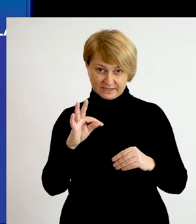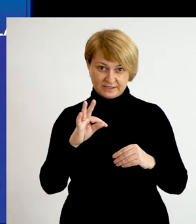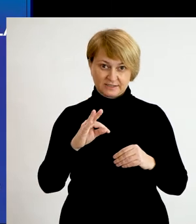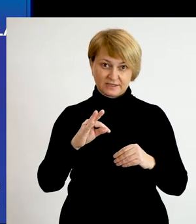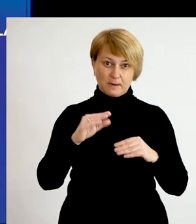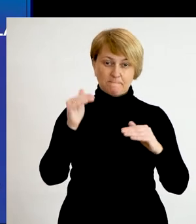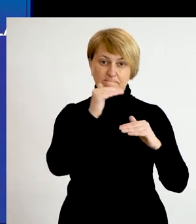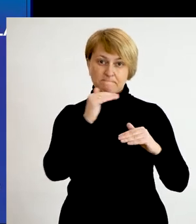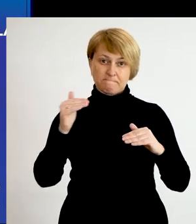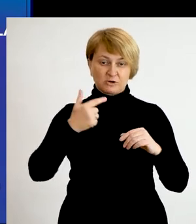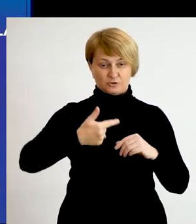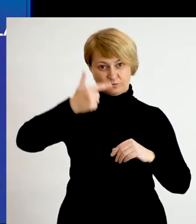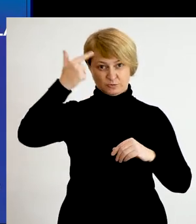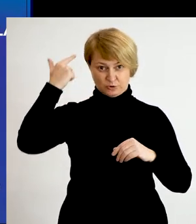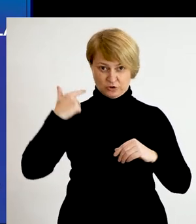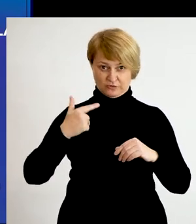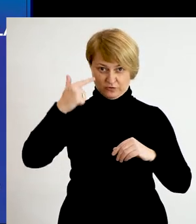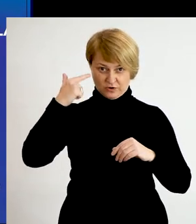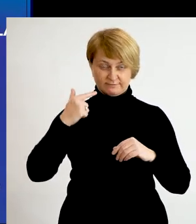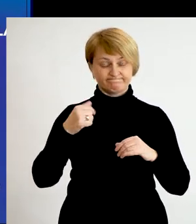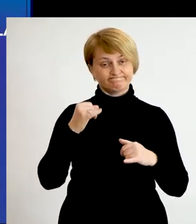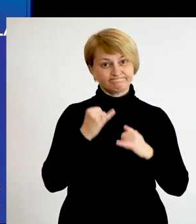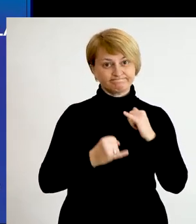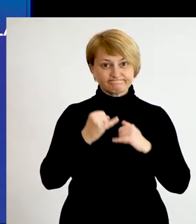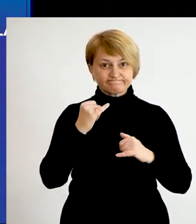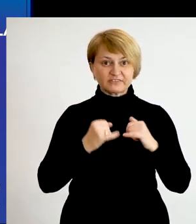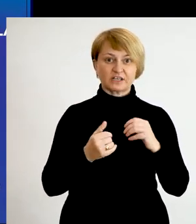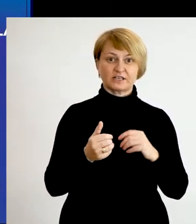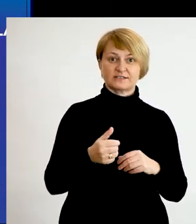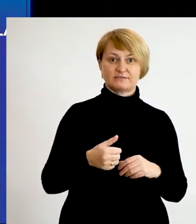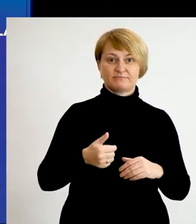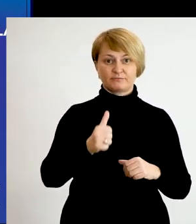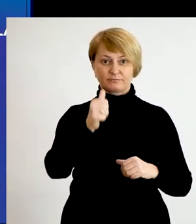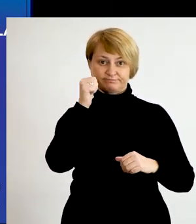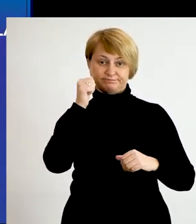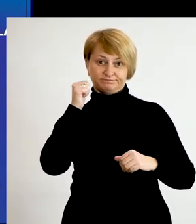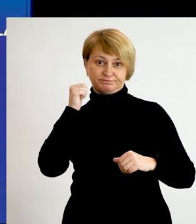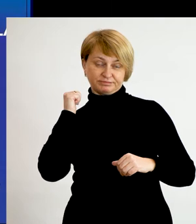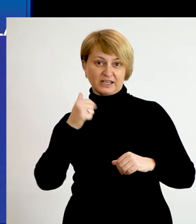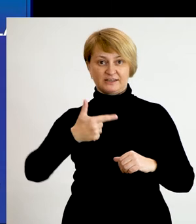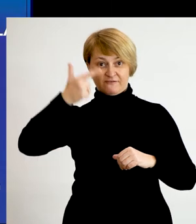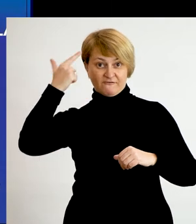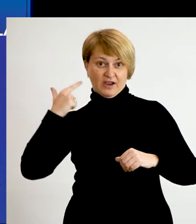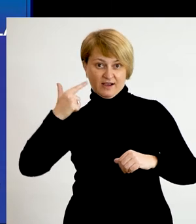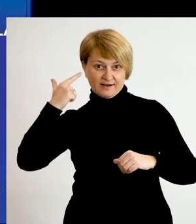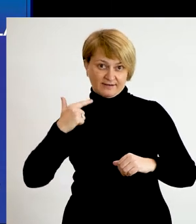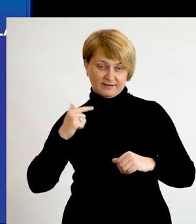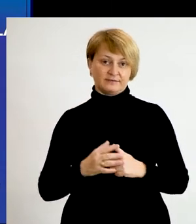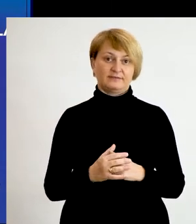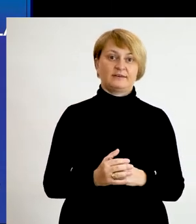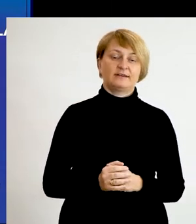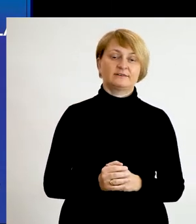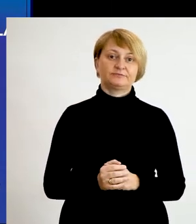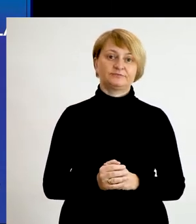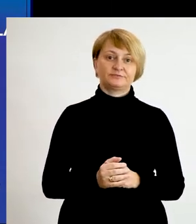będą na poziomie sprzed 2 lat. Czyli mamy regres, zakładamy regres, cofnięcie się 2 lata